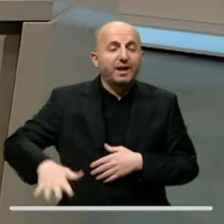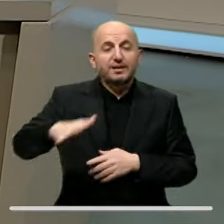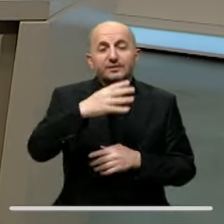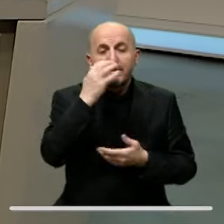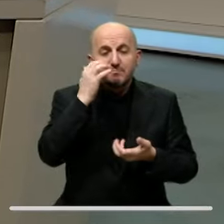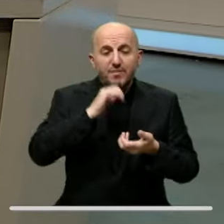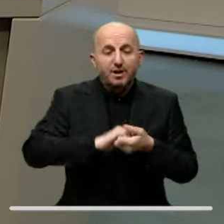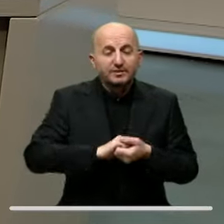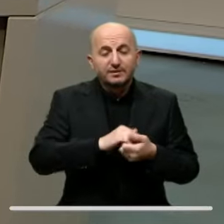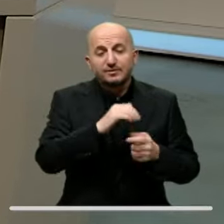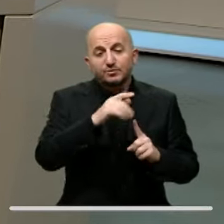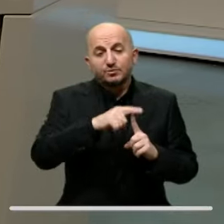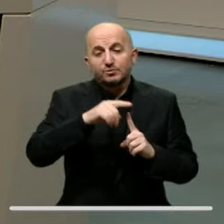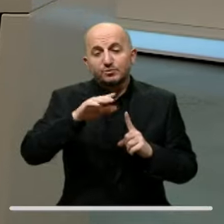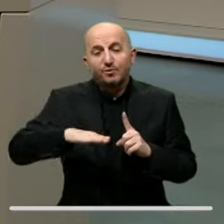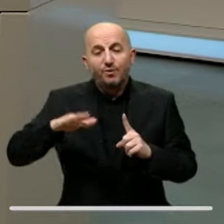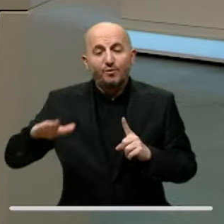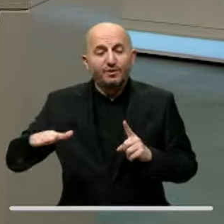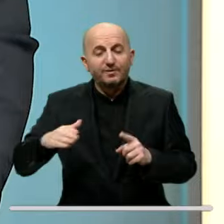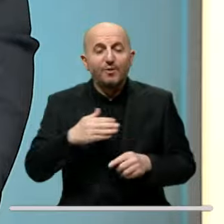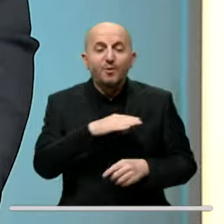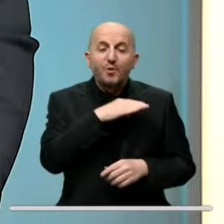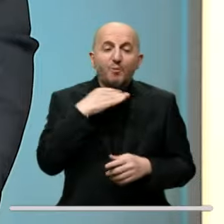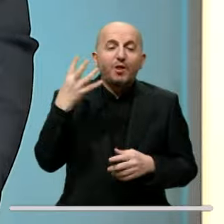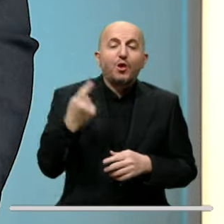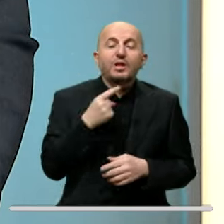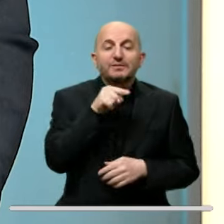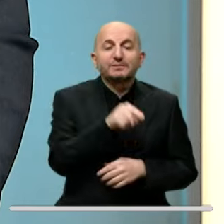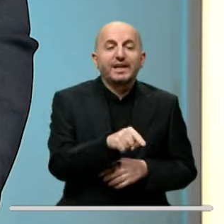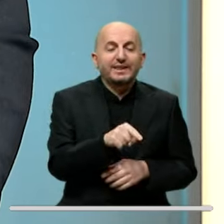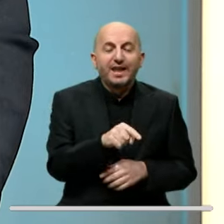var. Severken kurban olayım sana, kurban olayım diyoruz.